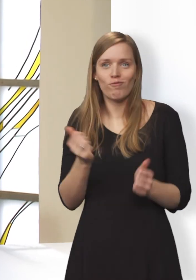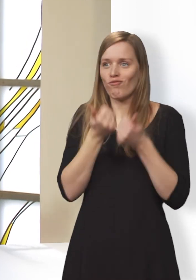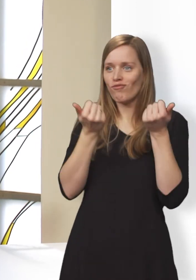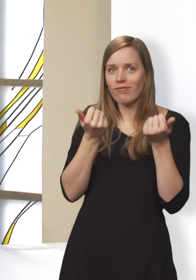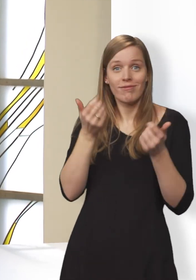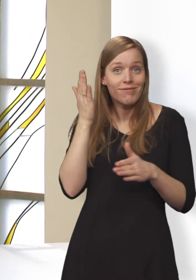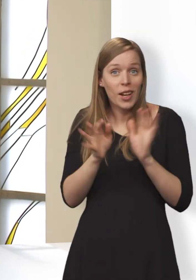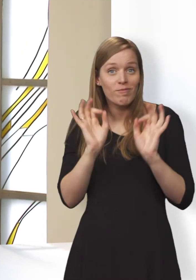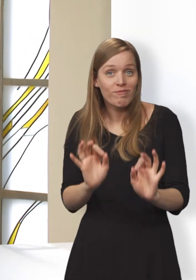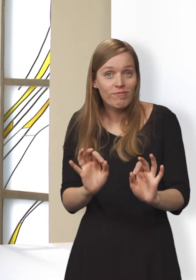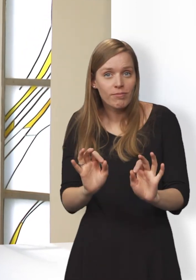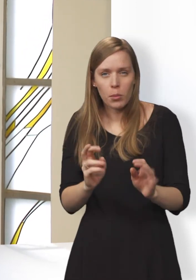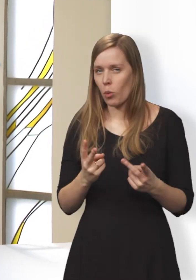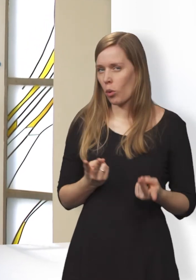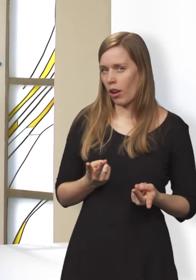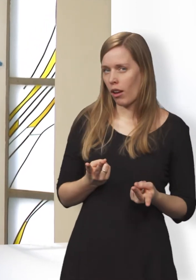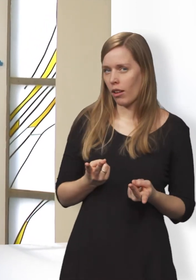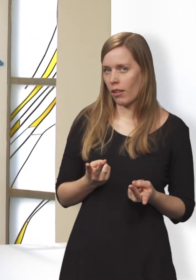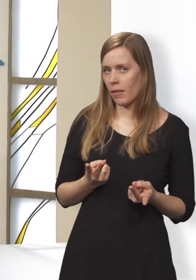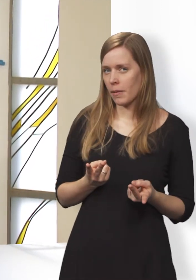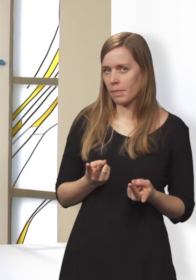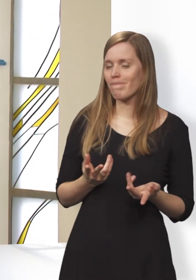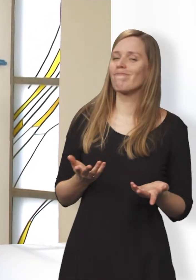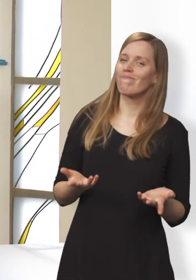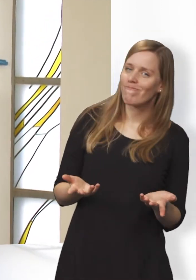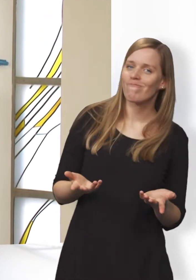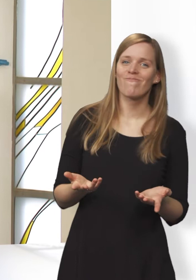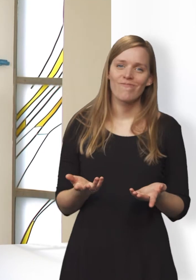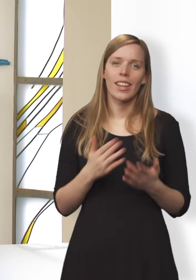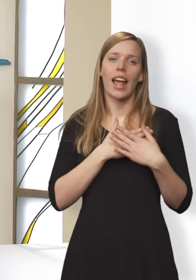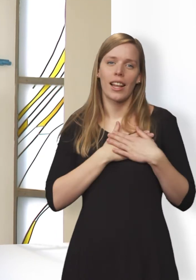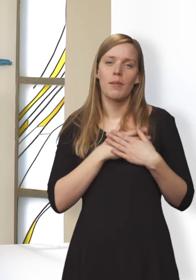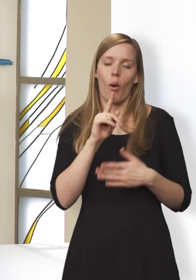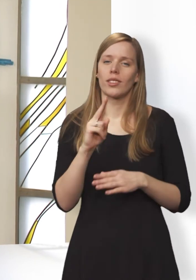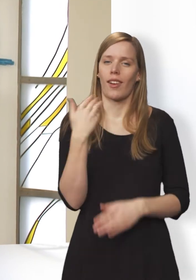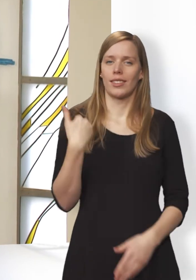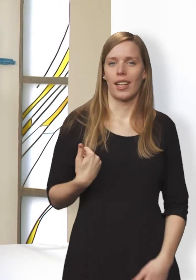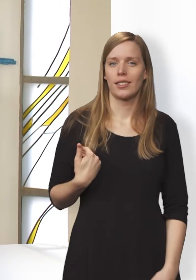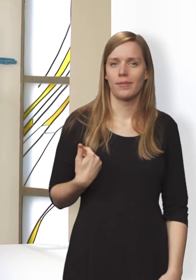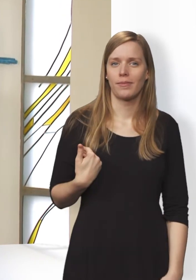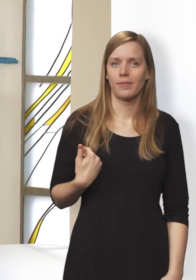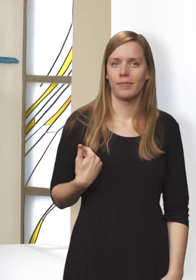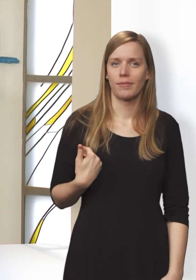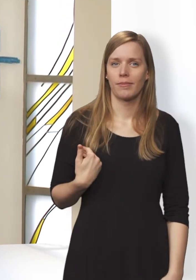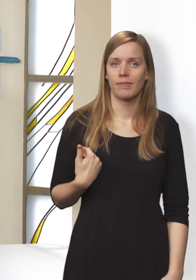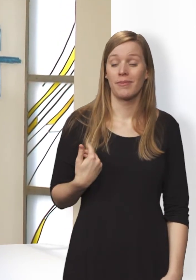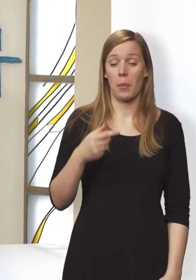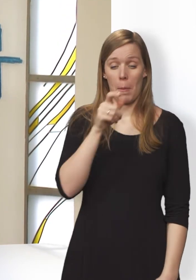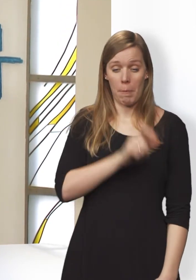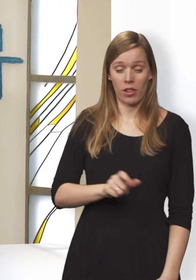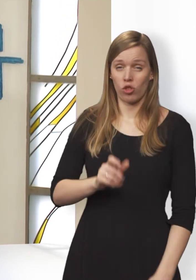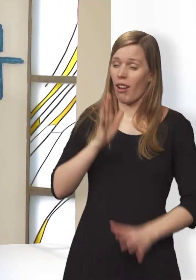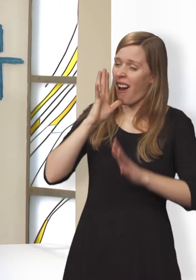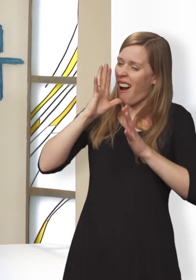nicht würde ich sie liebe hat eine zweite seite die menschen hassen sie